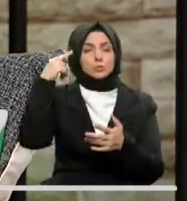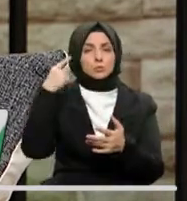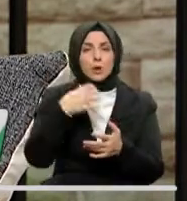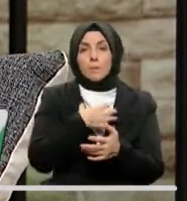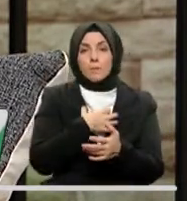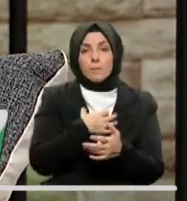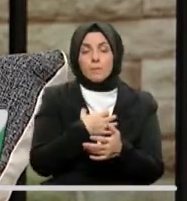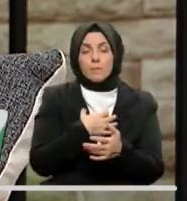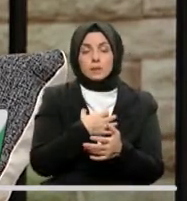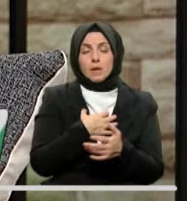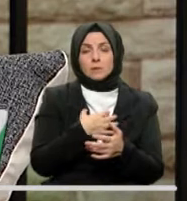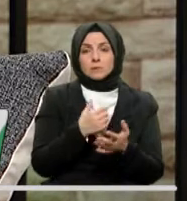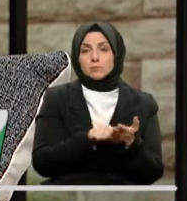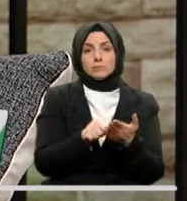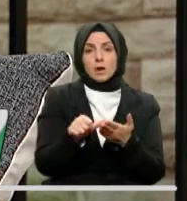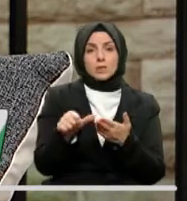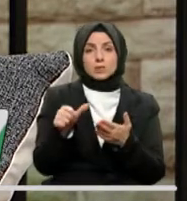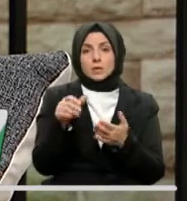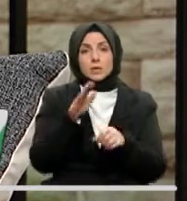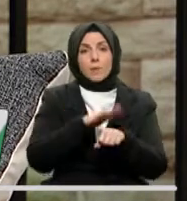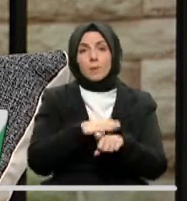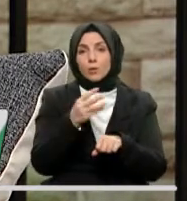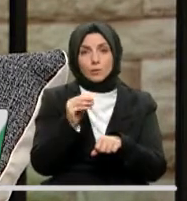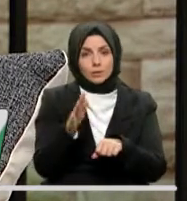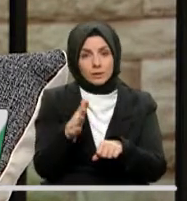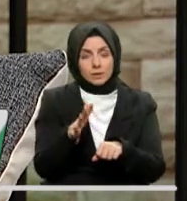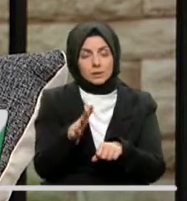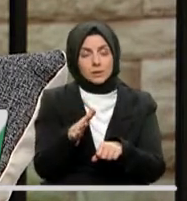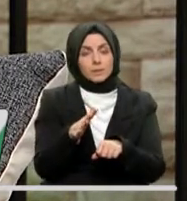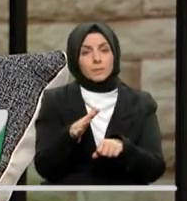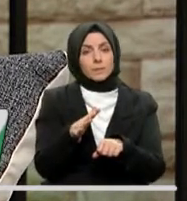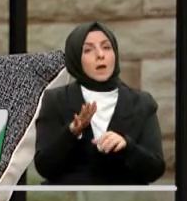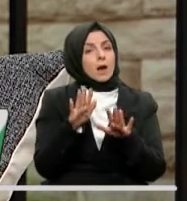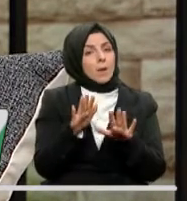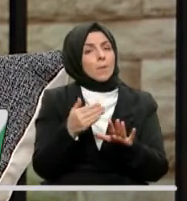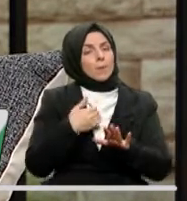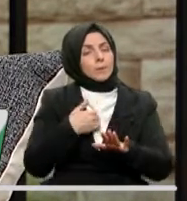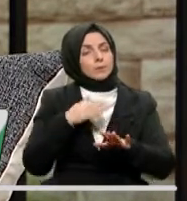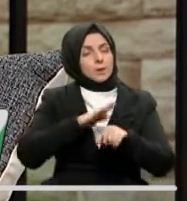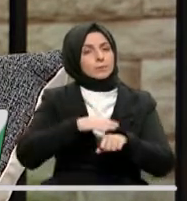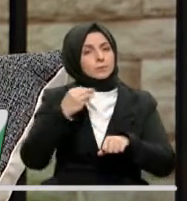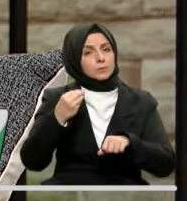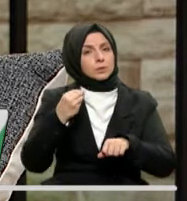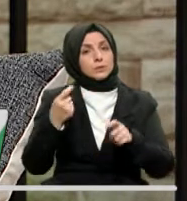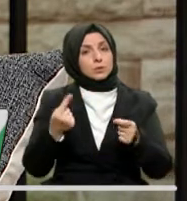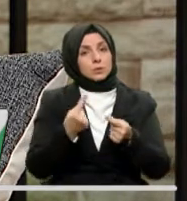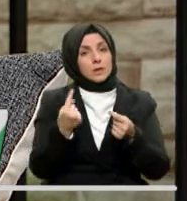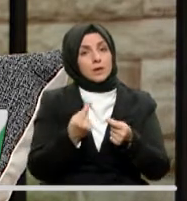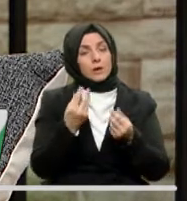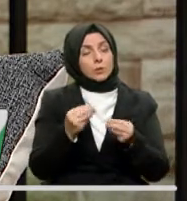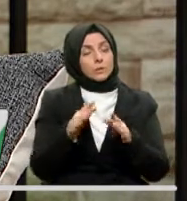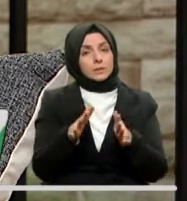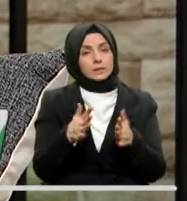neyi beceriyorsun Evet beceremediğim şeyler illaki olacak Herkes her şeyi becerecek diye bir şey yok ama benim de becerdim şeyler var ya da işte Sen